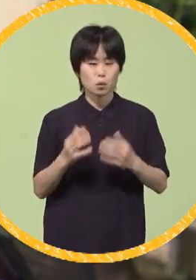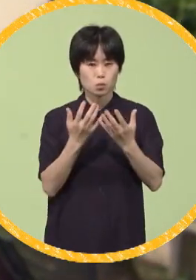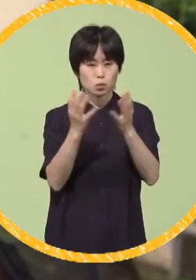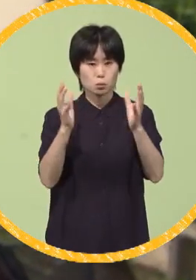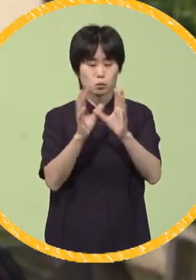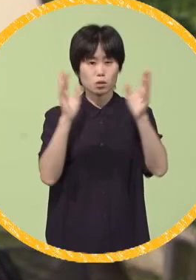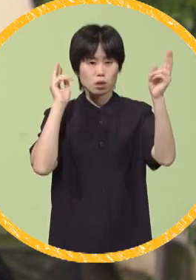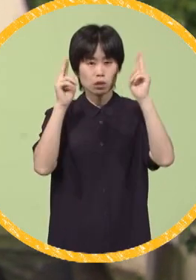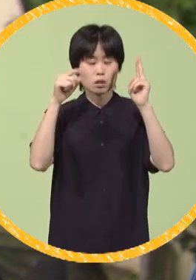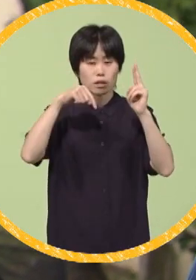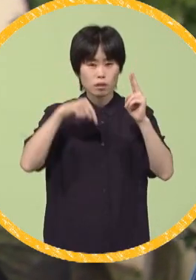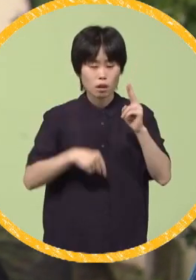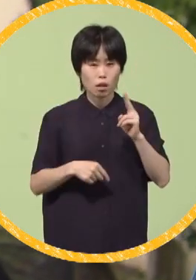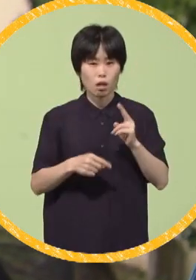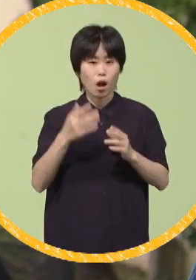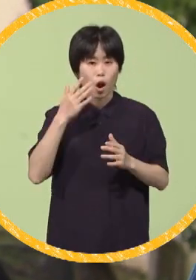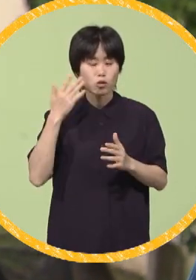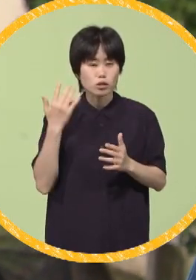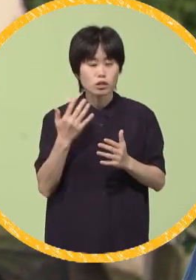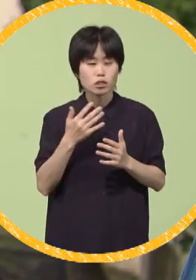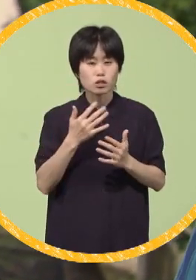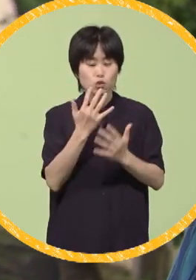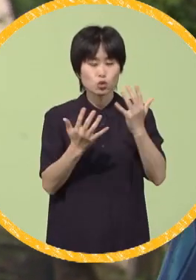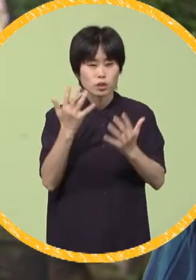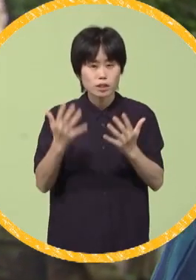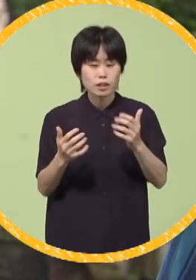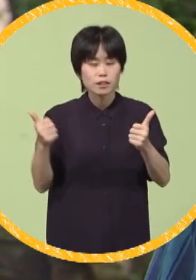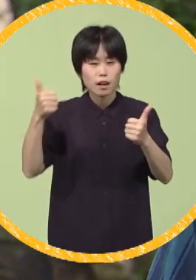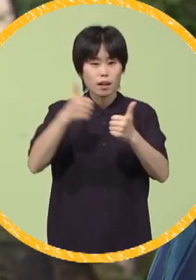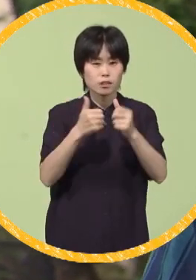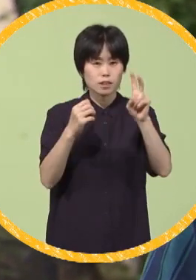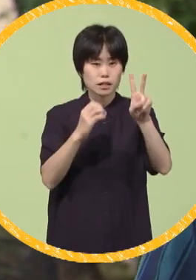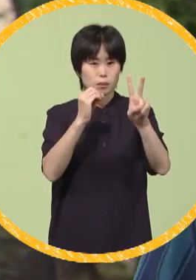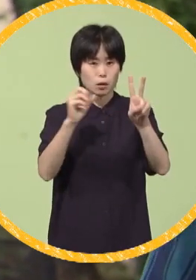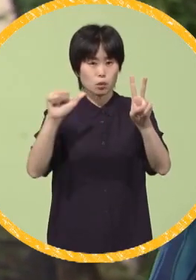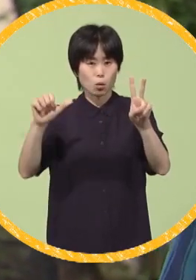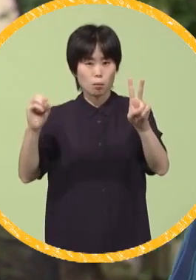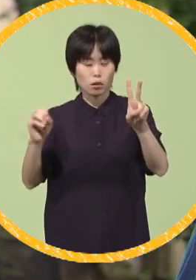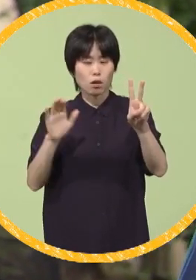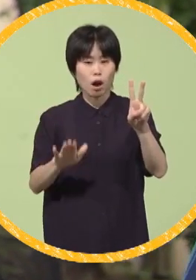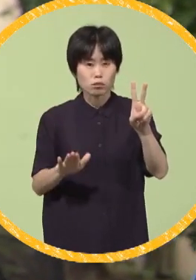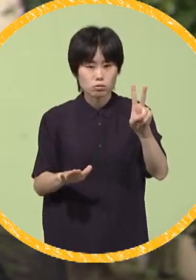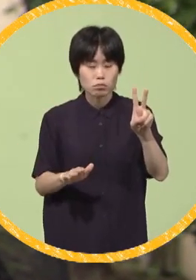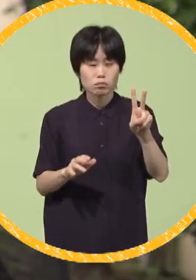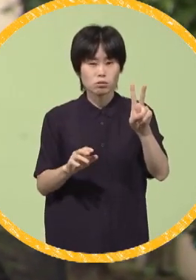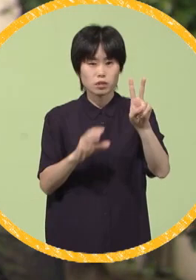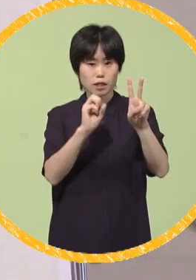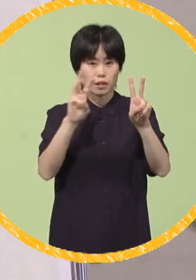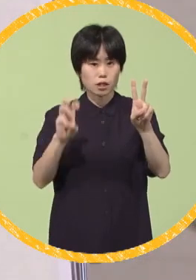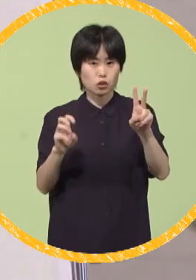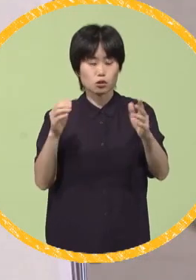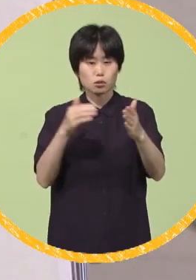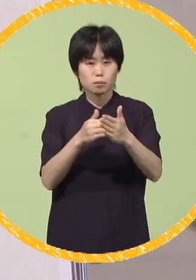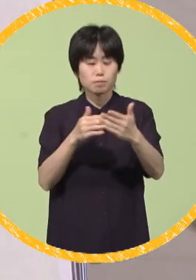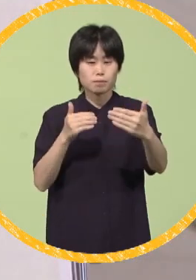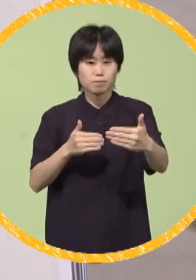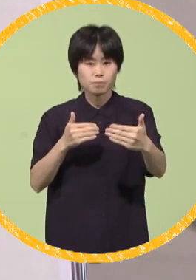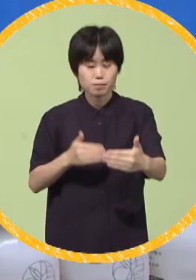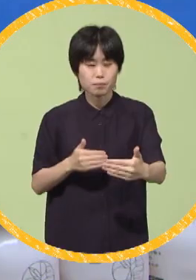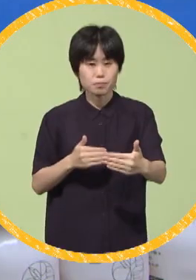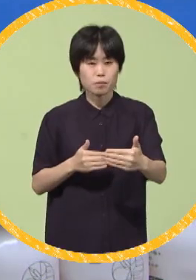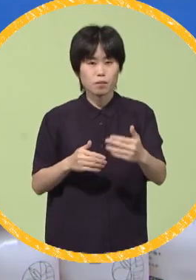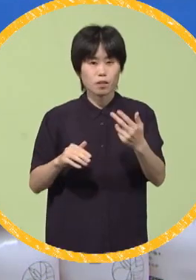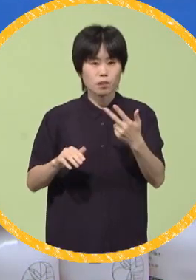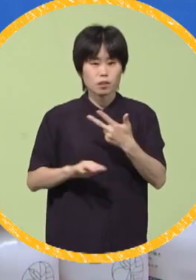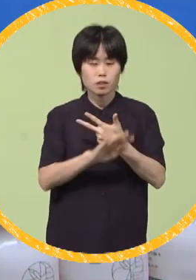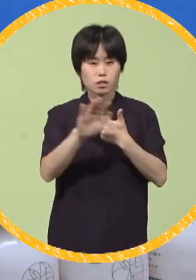で今、はい、グリーンチャレンジ2050っていうのをやってまして、うん、2030年までに、まあ、そのリサイクルだとか資源再生